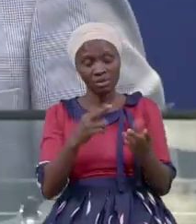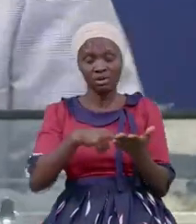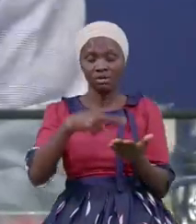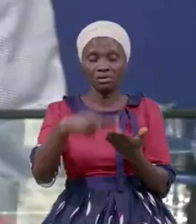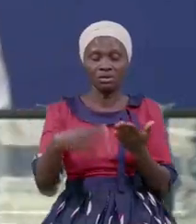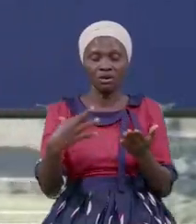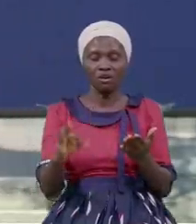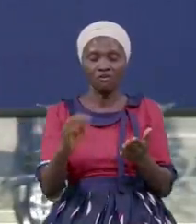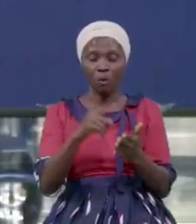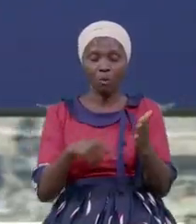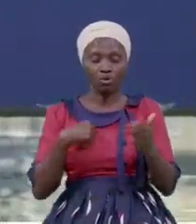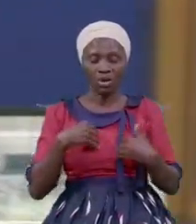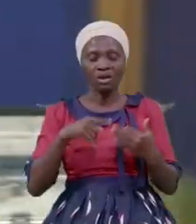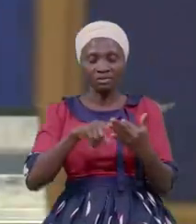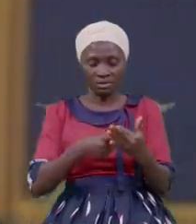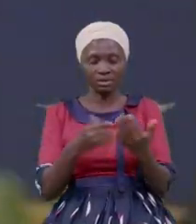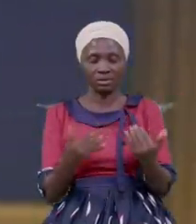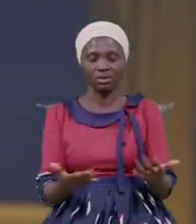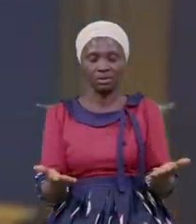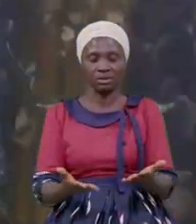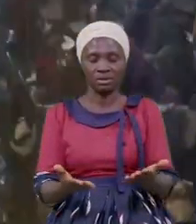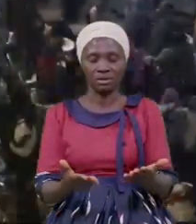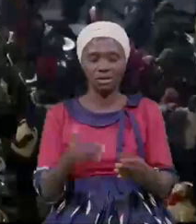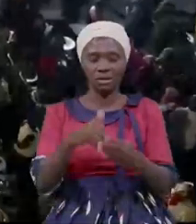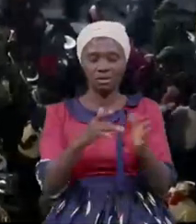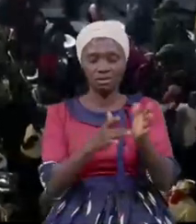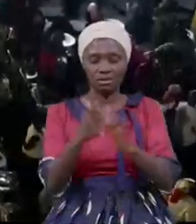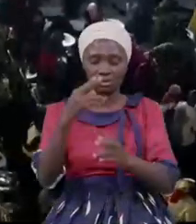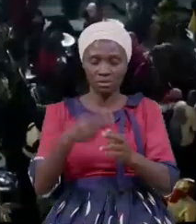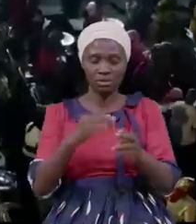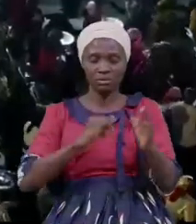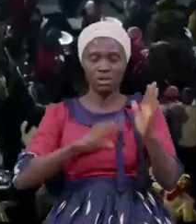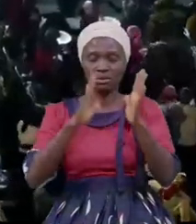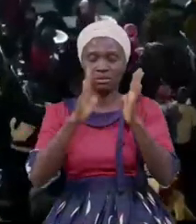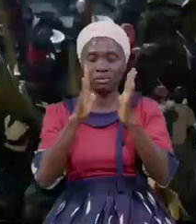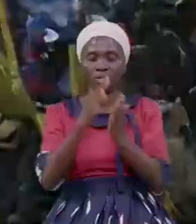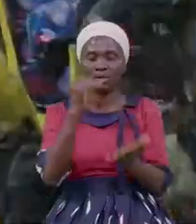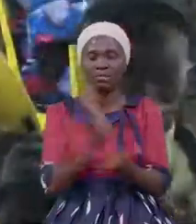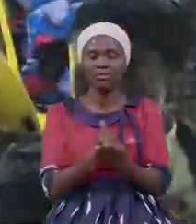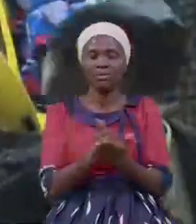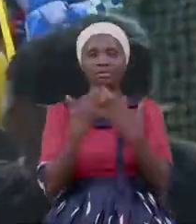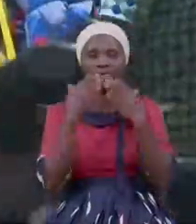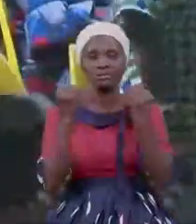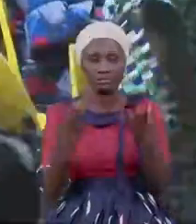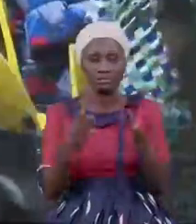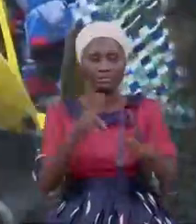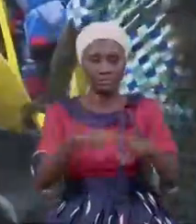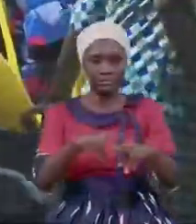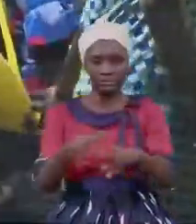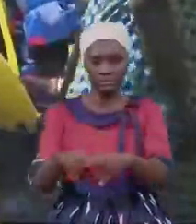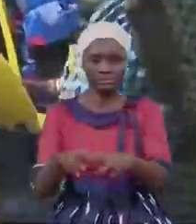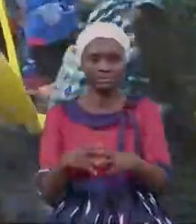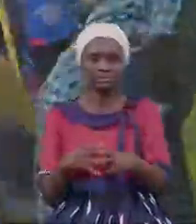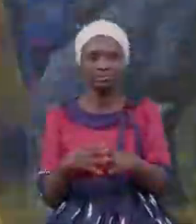commencé ici au nom de Jésus j'ai prié merci beaucoup vous pouvez vous